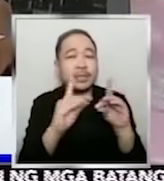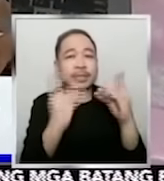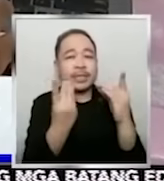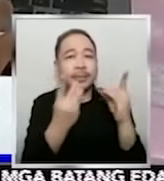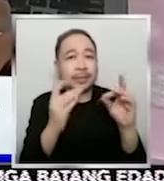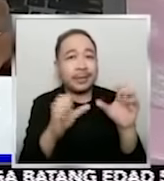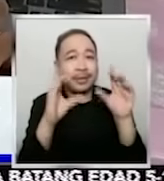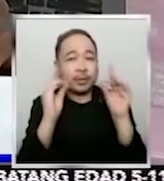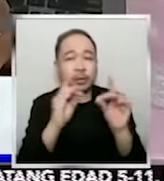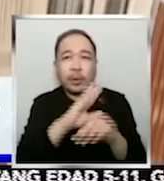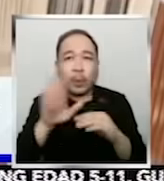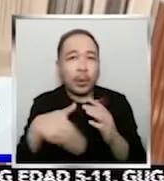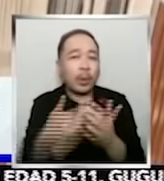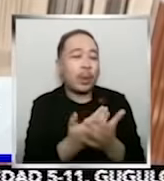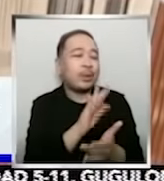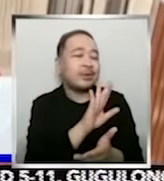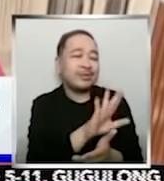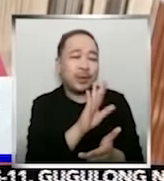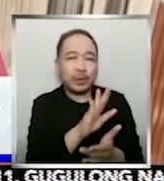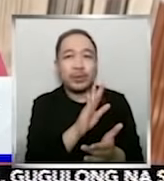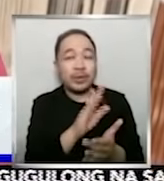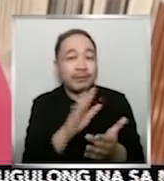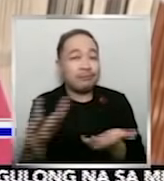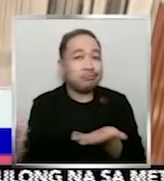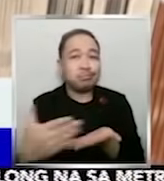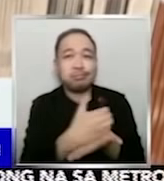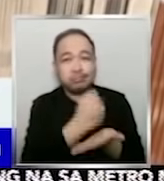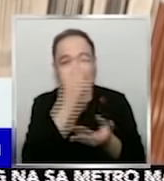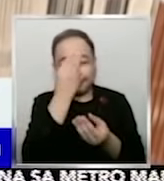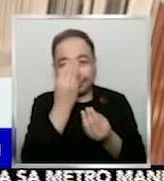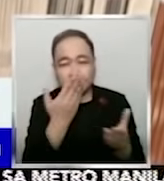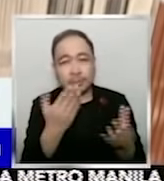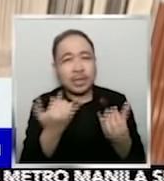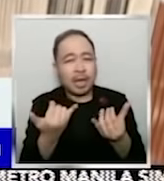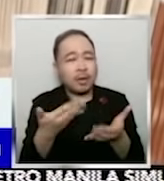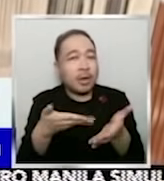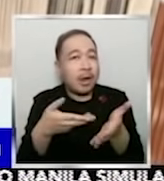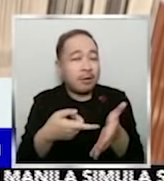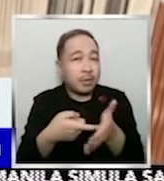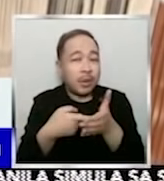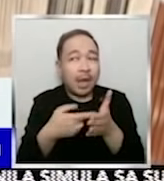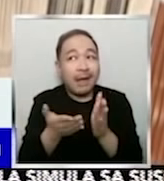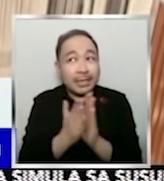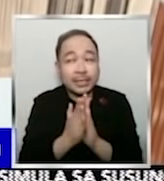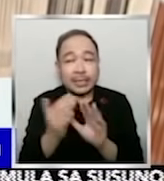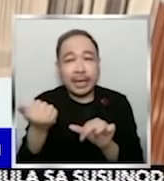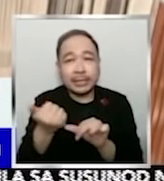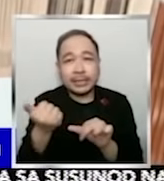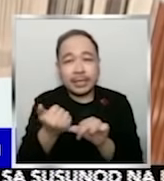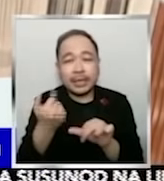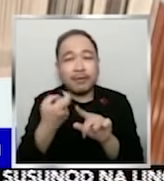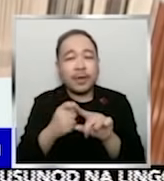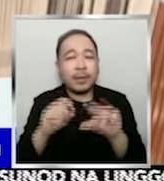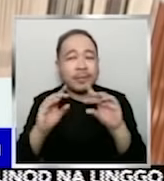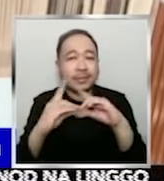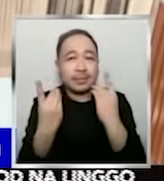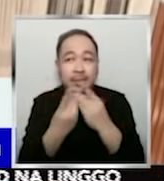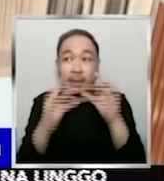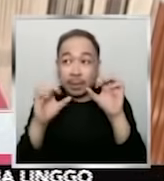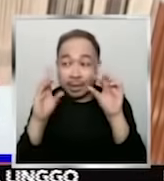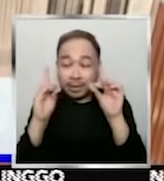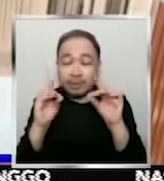lahat ng kanilang nakalap. Hingi namin yung assistance ng Department of Education para habulin